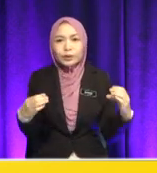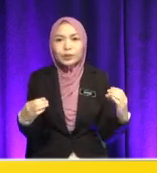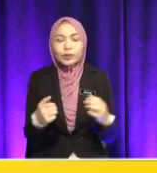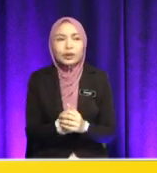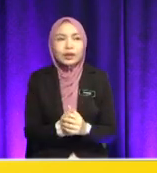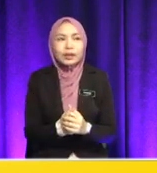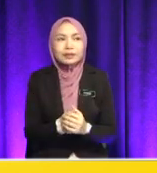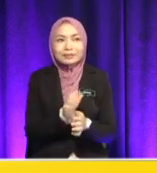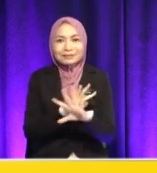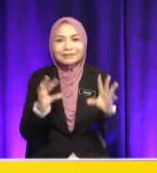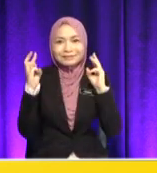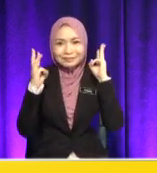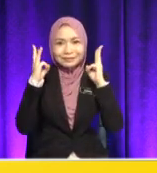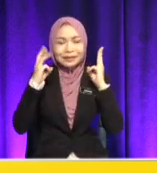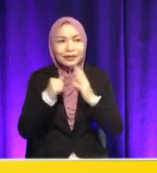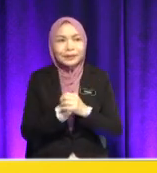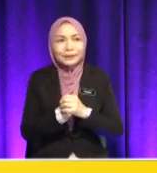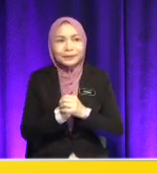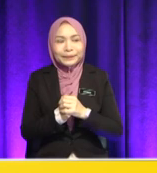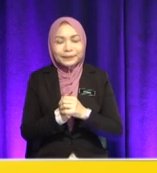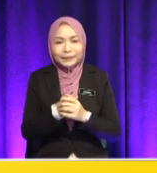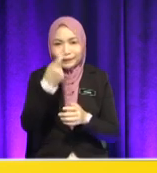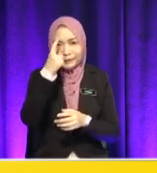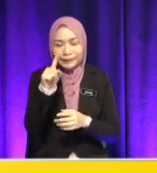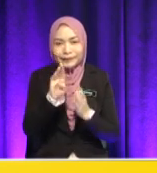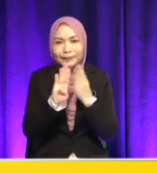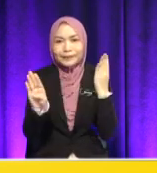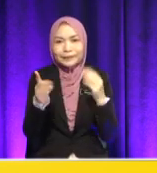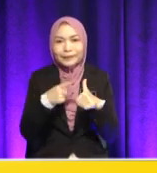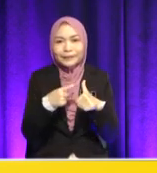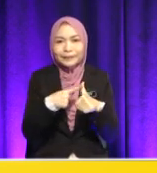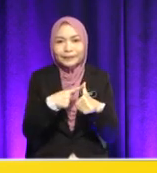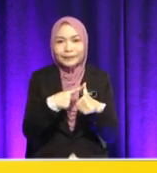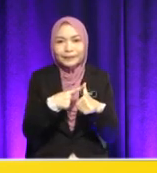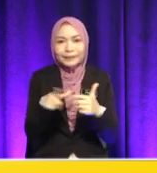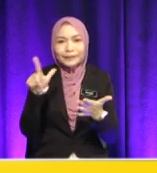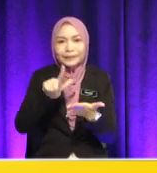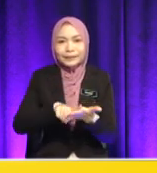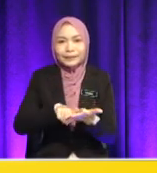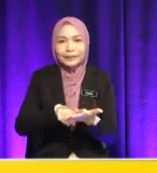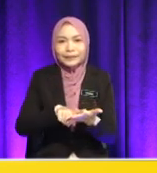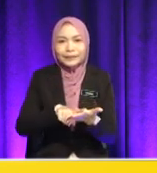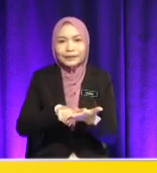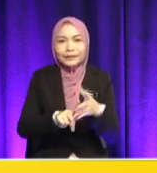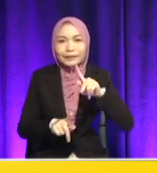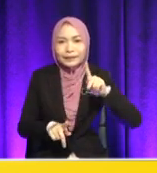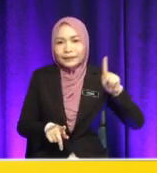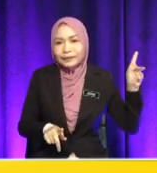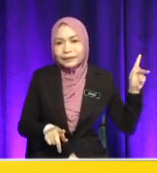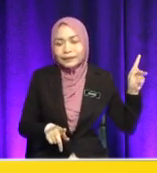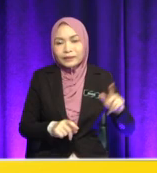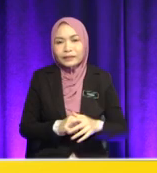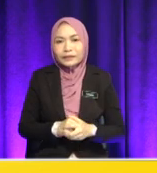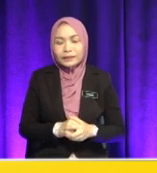channel jadi kita buat begini untuk baris pertama kotak utama tadi Letakkan sebelah kanan sebelah kiri sebelah kiri